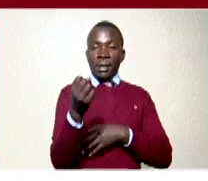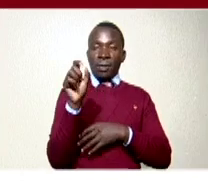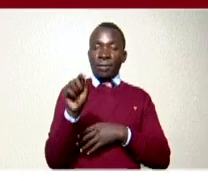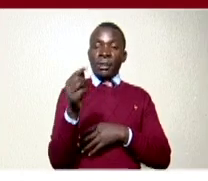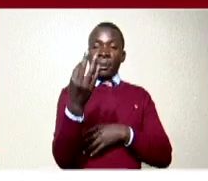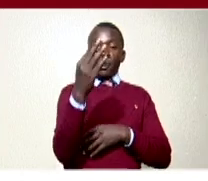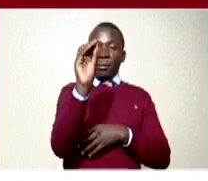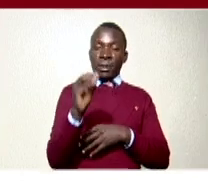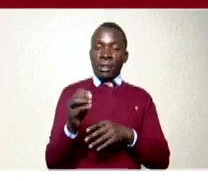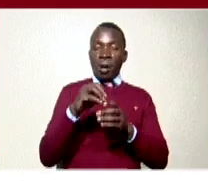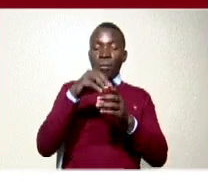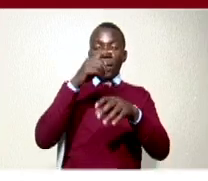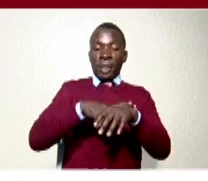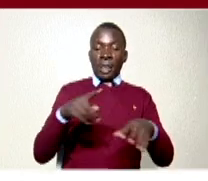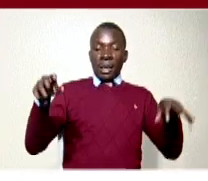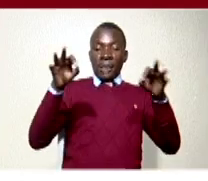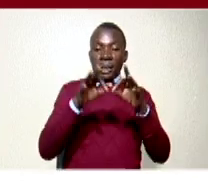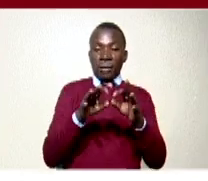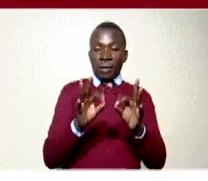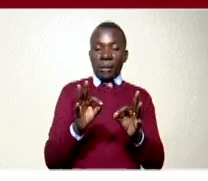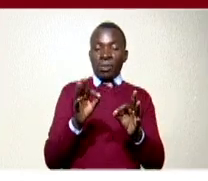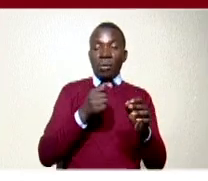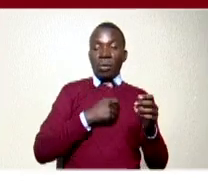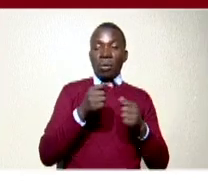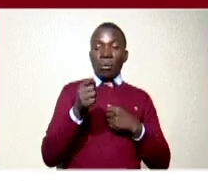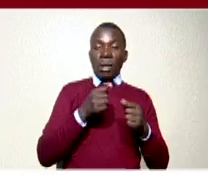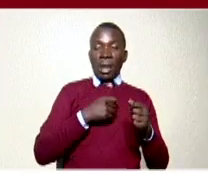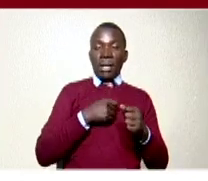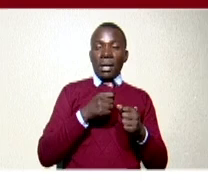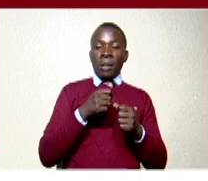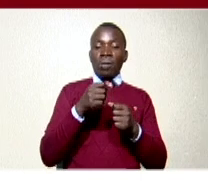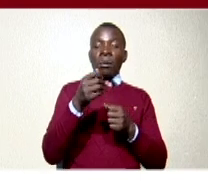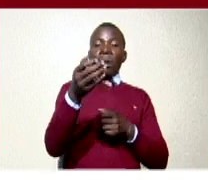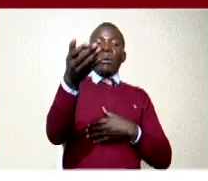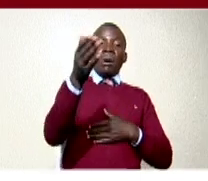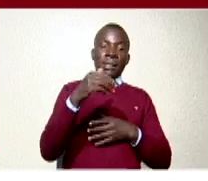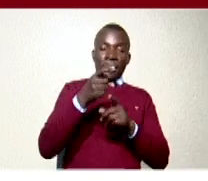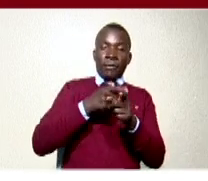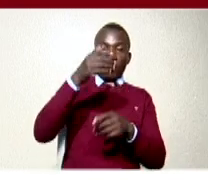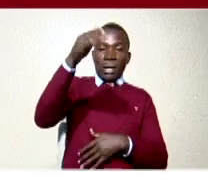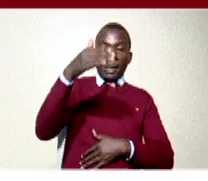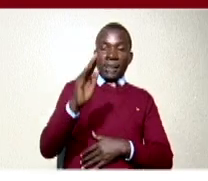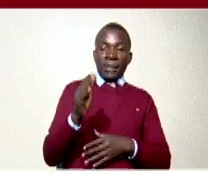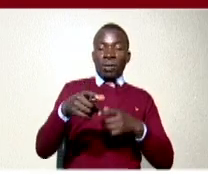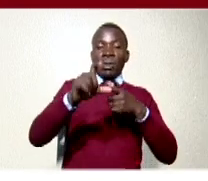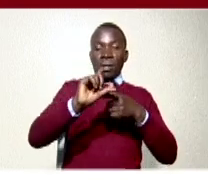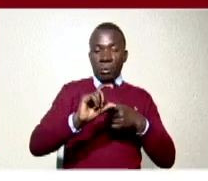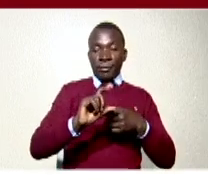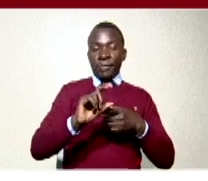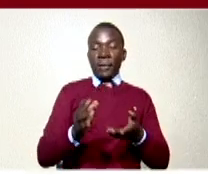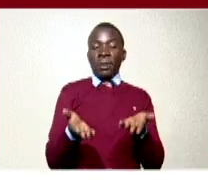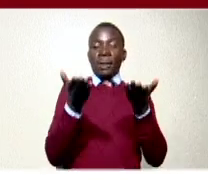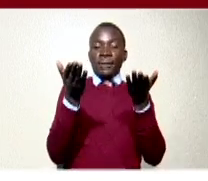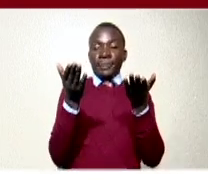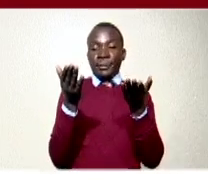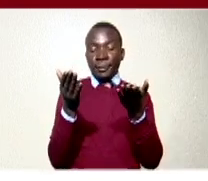5.3%. Mu gihe agaciro k'ibyo u Rwanda rwatumije mu muhanda mu mahanga ko kiyongereye ku rugero